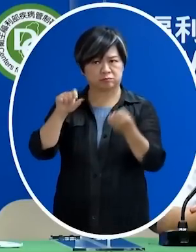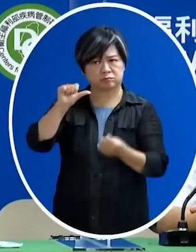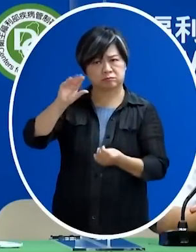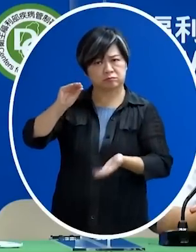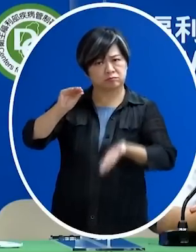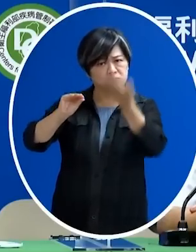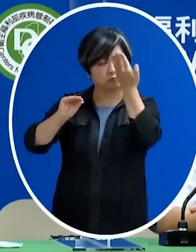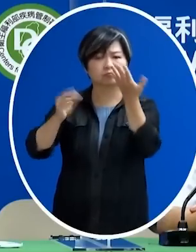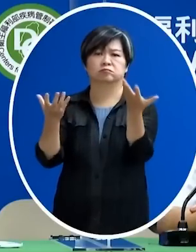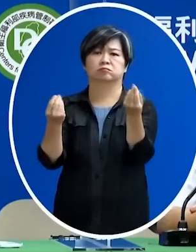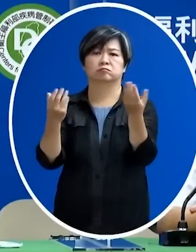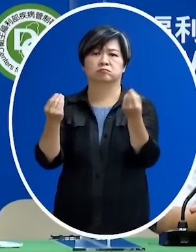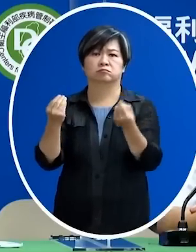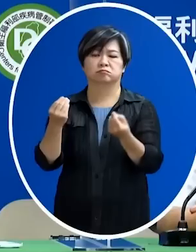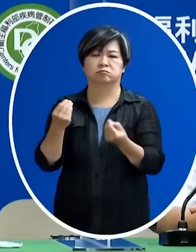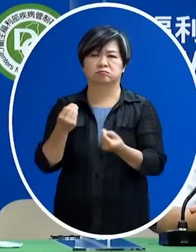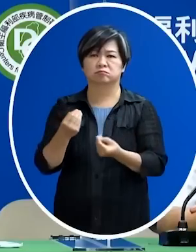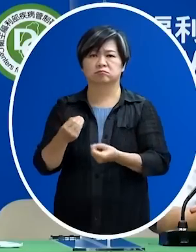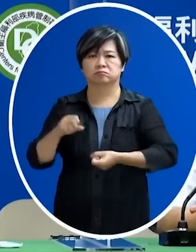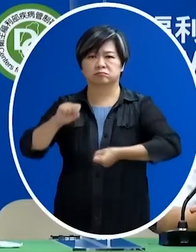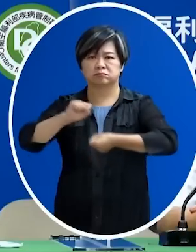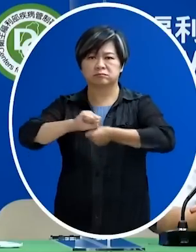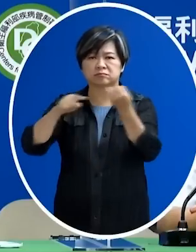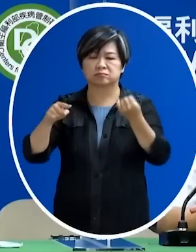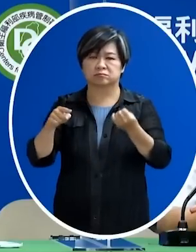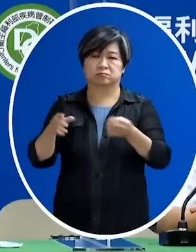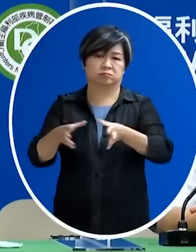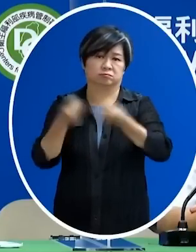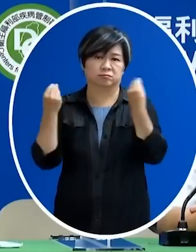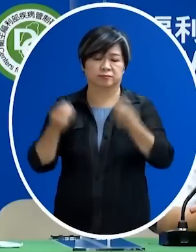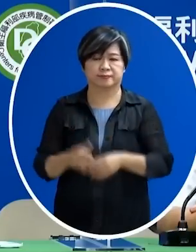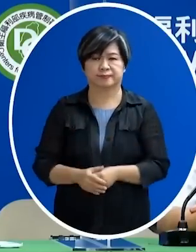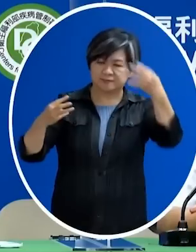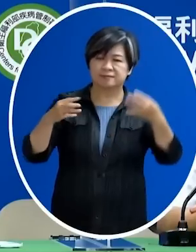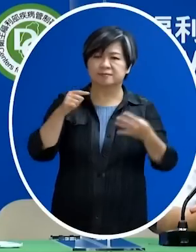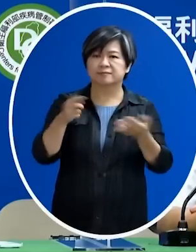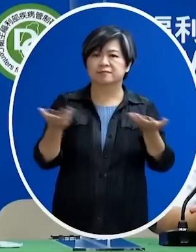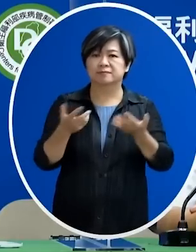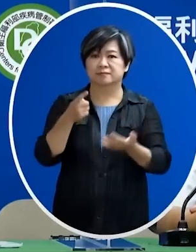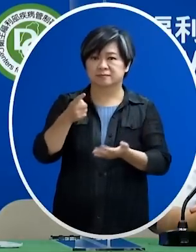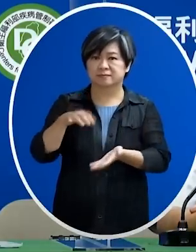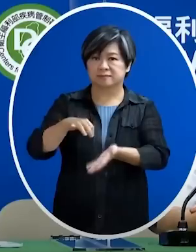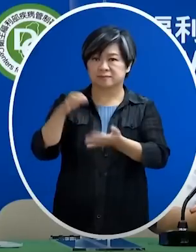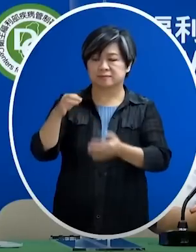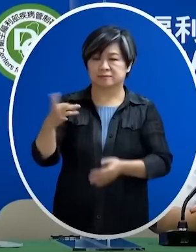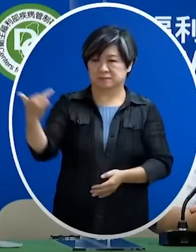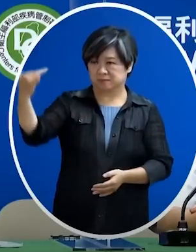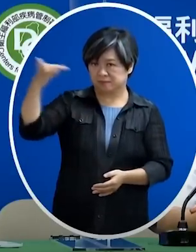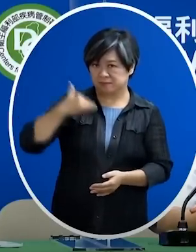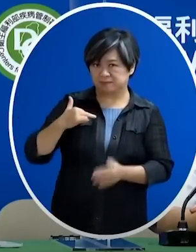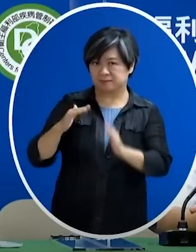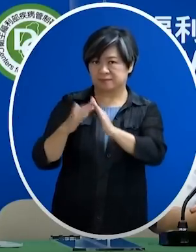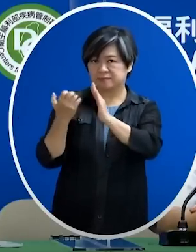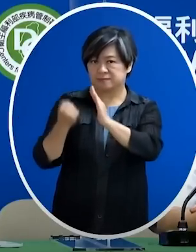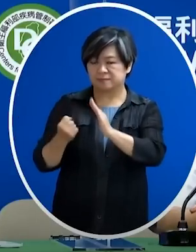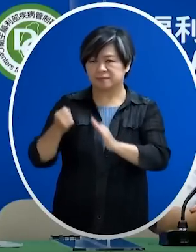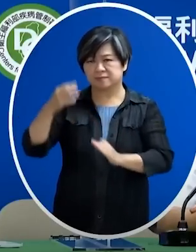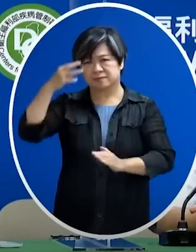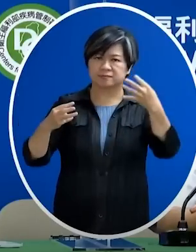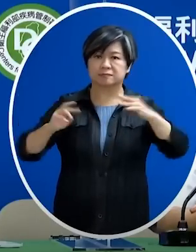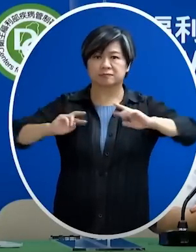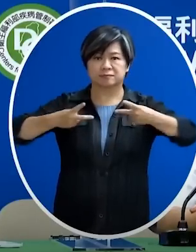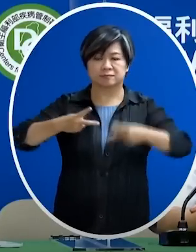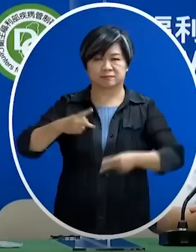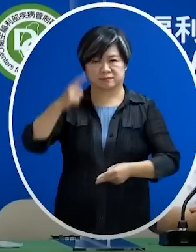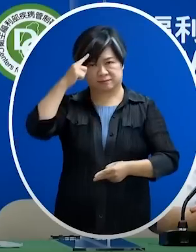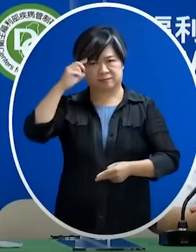50000人，所以还没有用到这个所谓的 extra 的这个名额了。那另外就是说入境的部分，这3+4要变成0+7，我想这是一